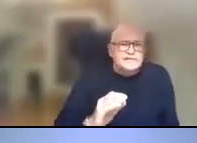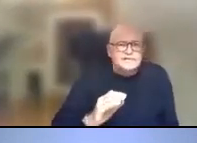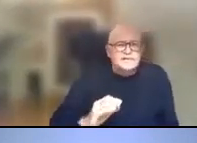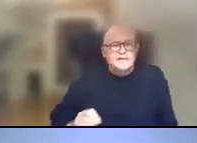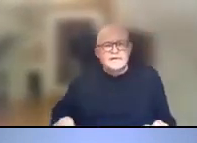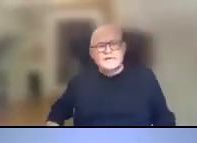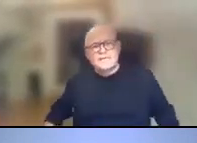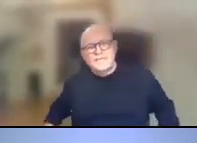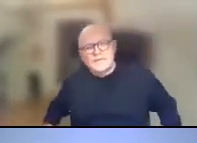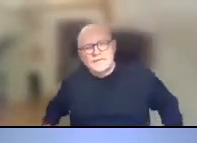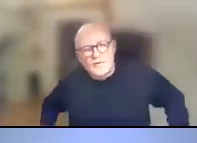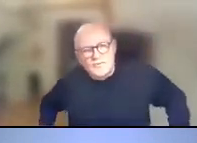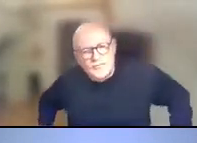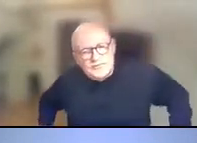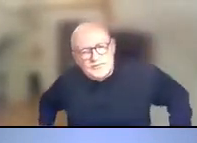niemals in